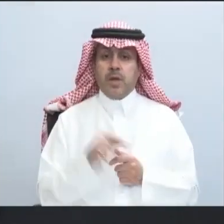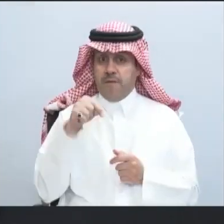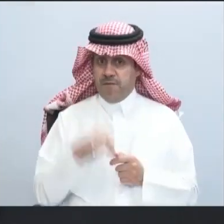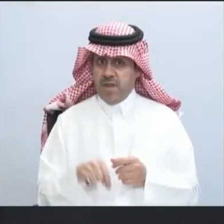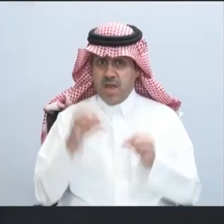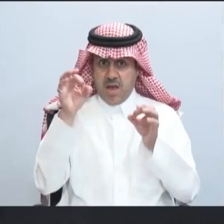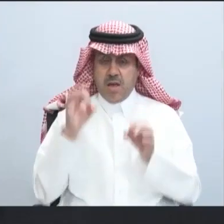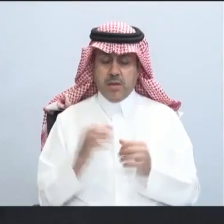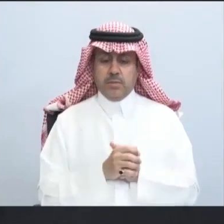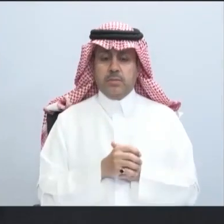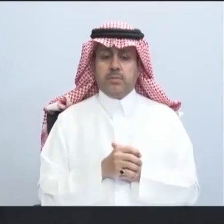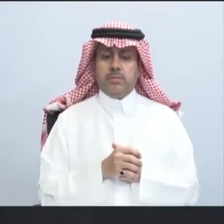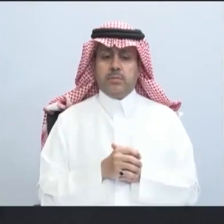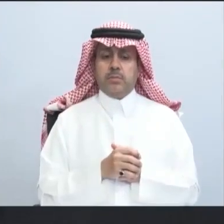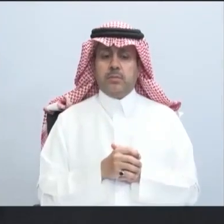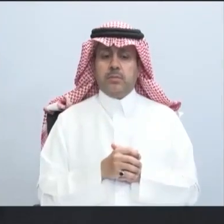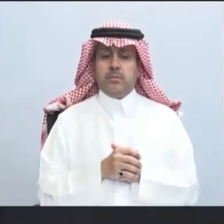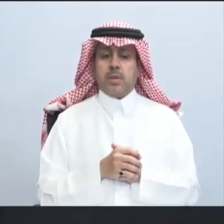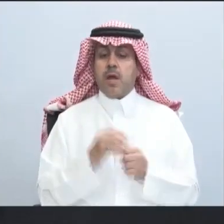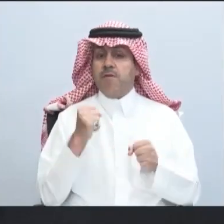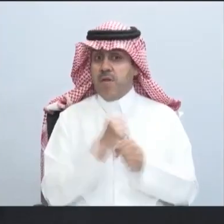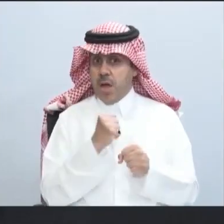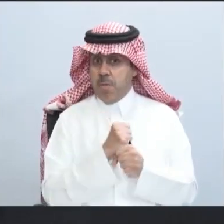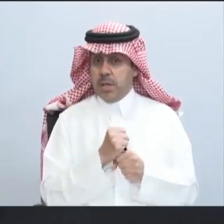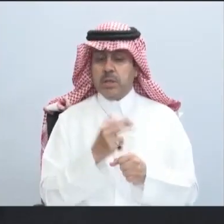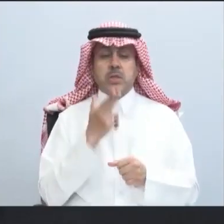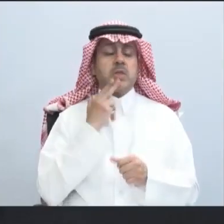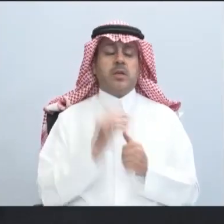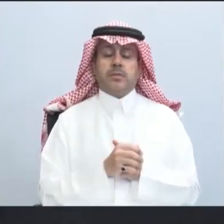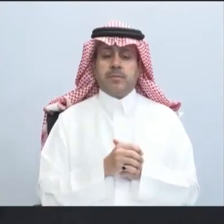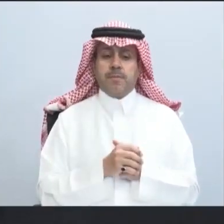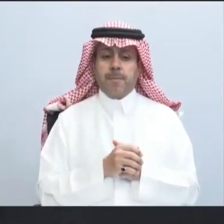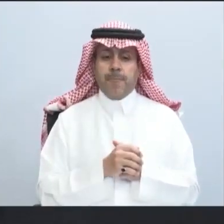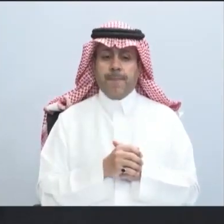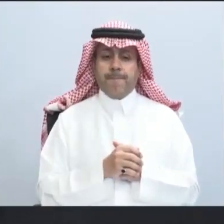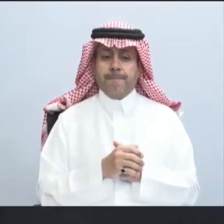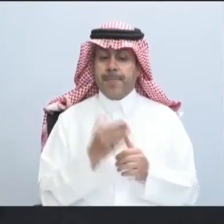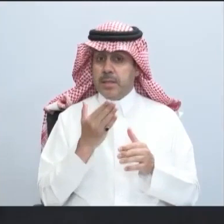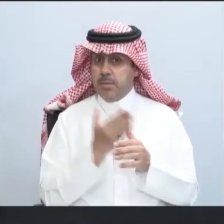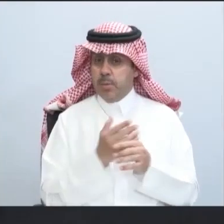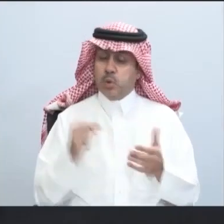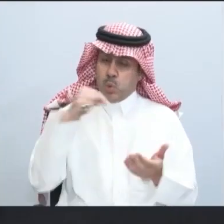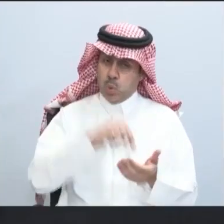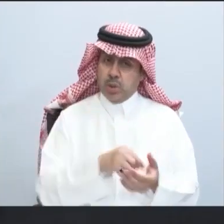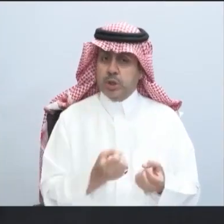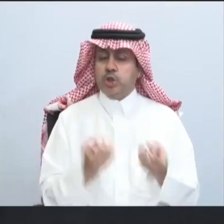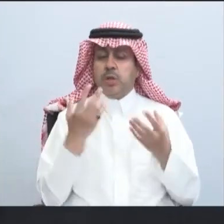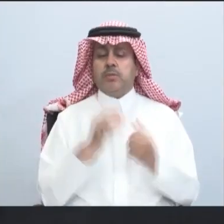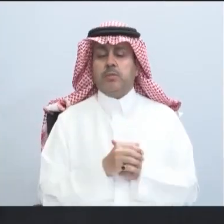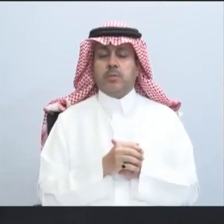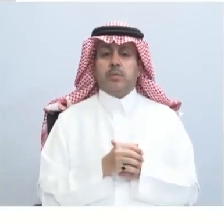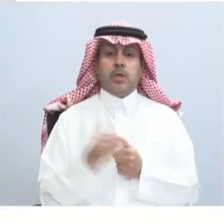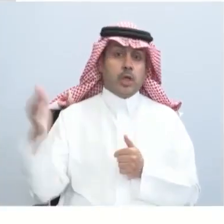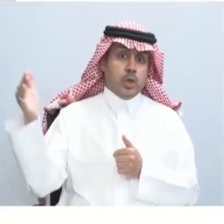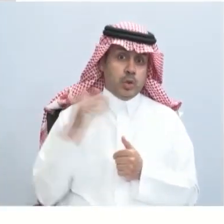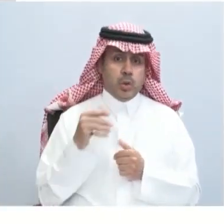اخر الله تعالى ذكر فيه اعمالا صالحه وتلكم الاعمال سبب لدخول الجنه ارجعوا باذن الله